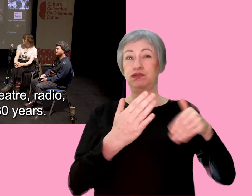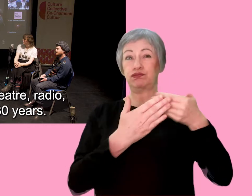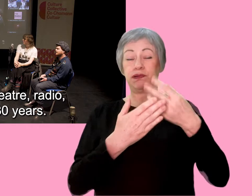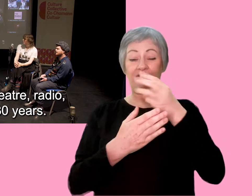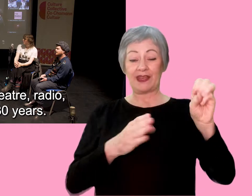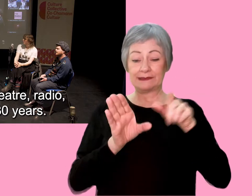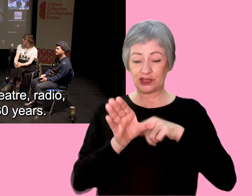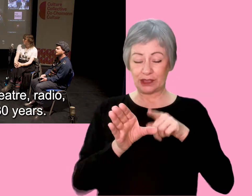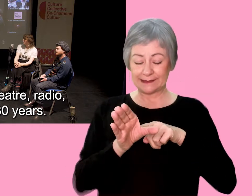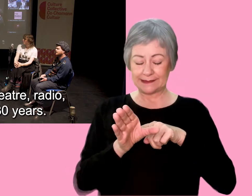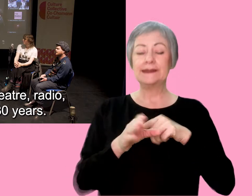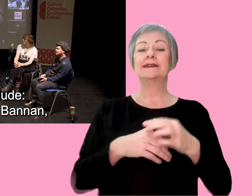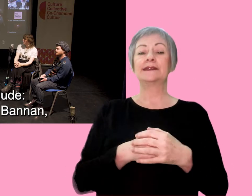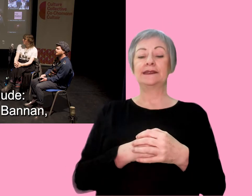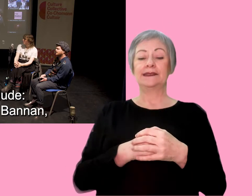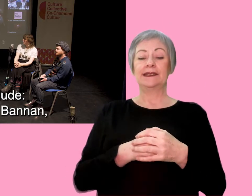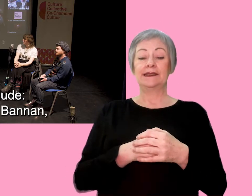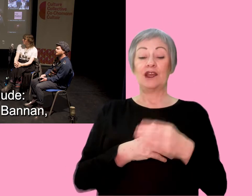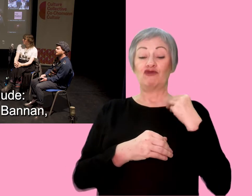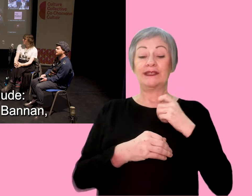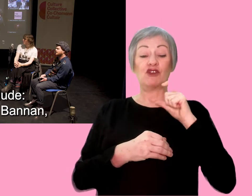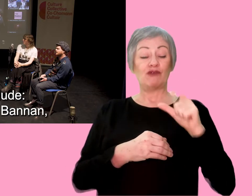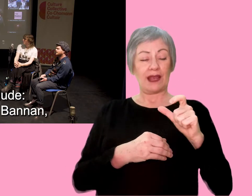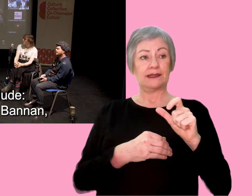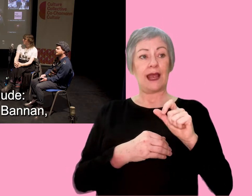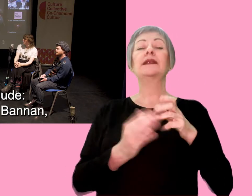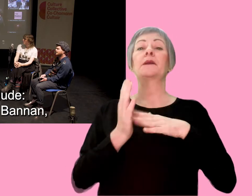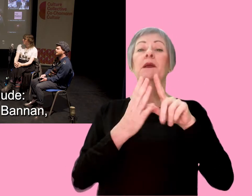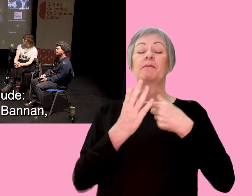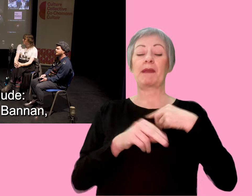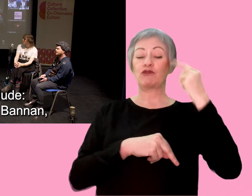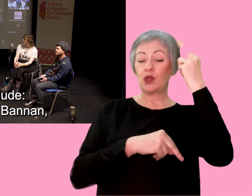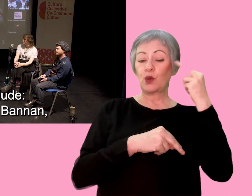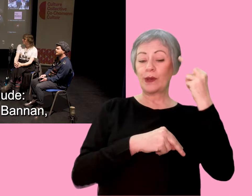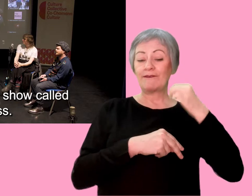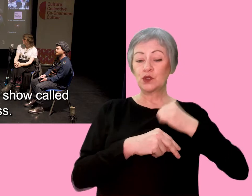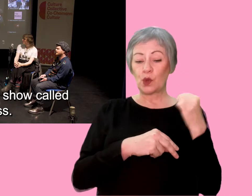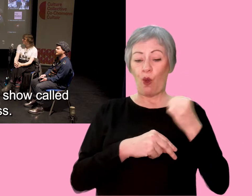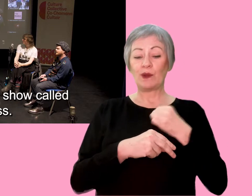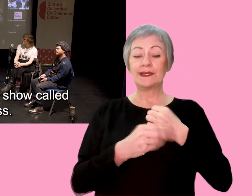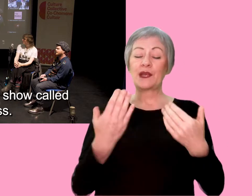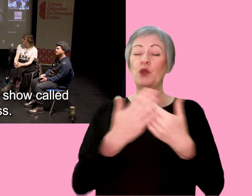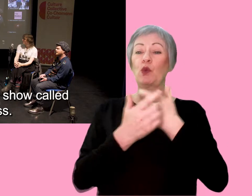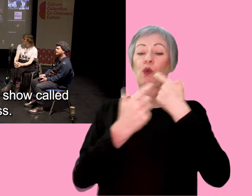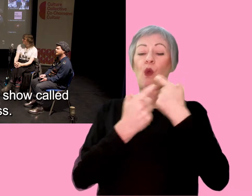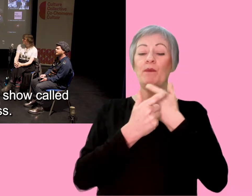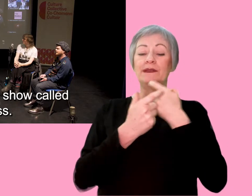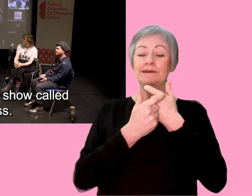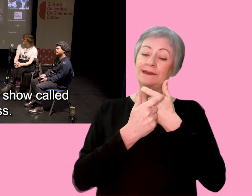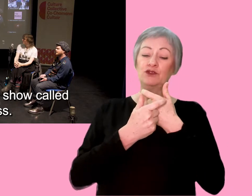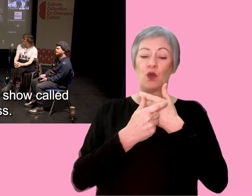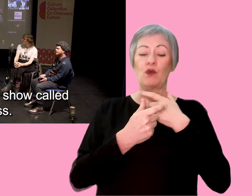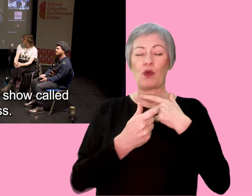zo'n barak met tricket, Leonard. Kreetjes in majedig, Mary Queen of Scots, banen, agus comedy show oer,